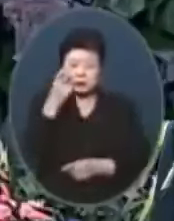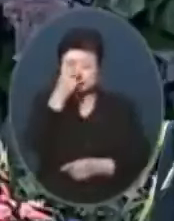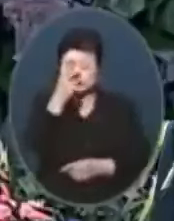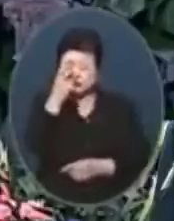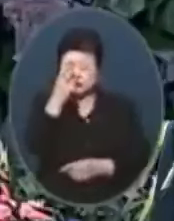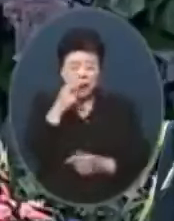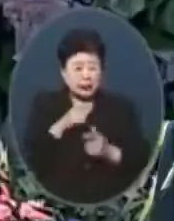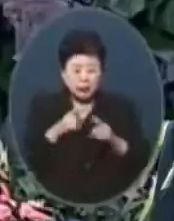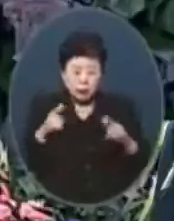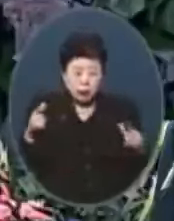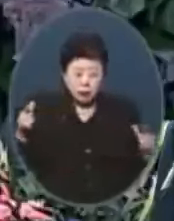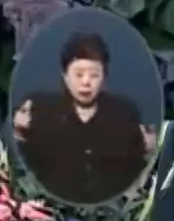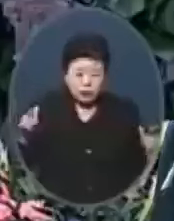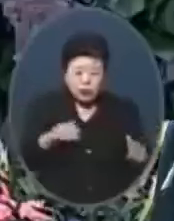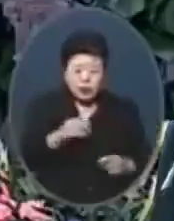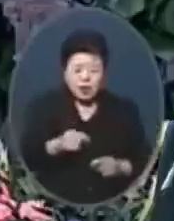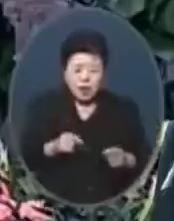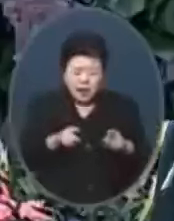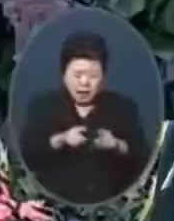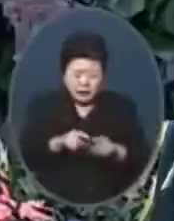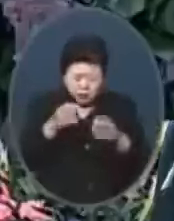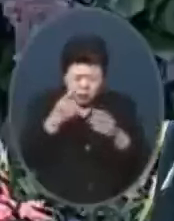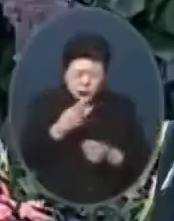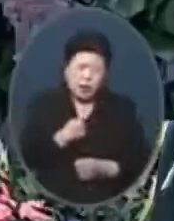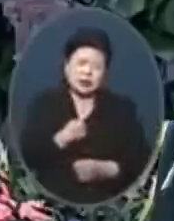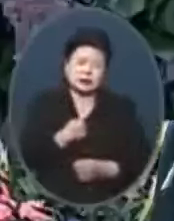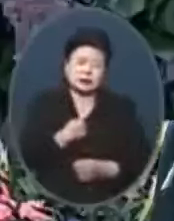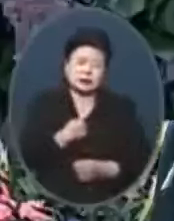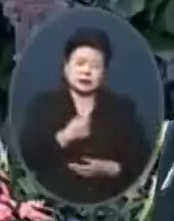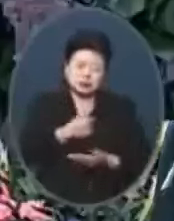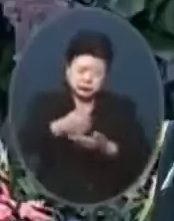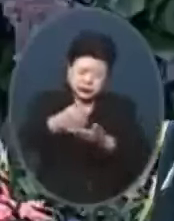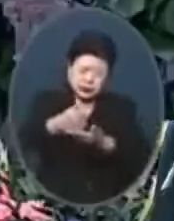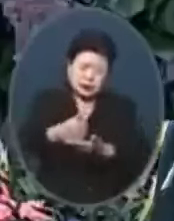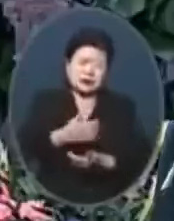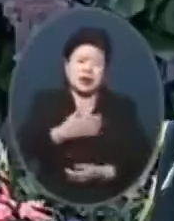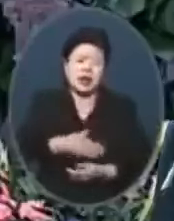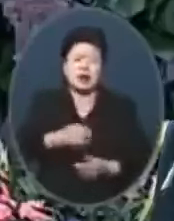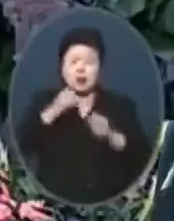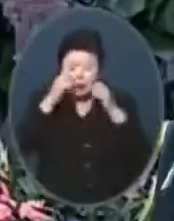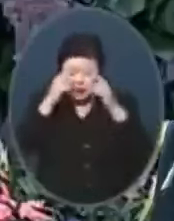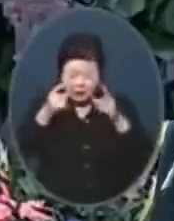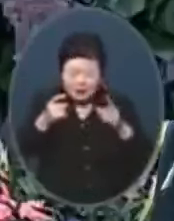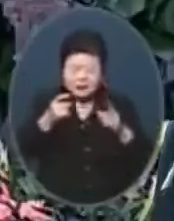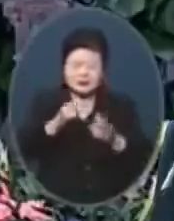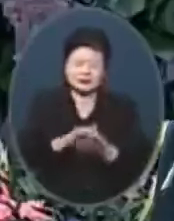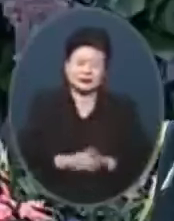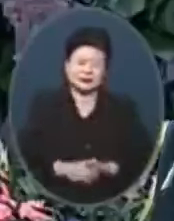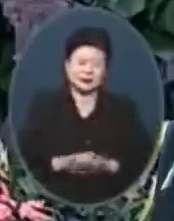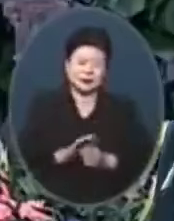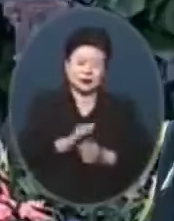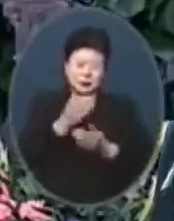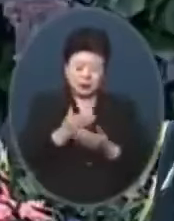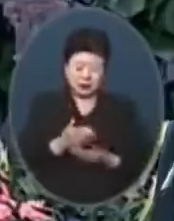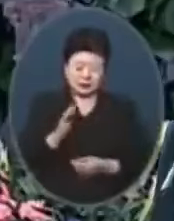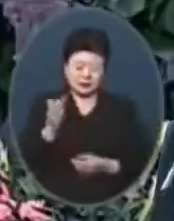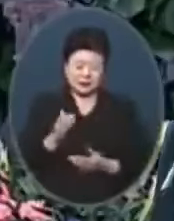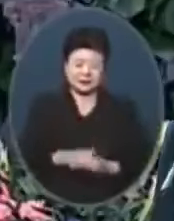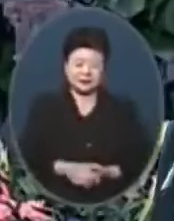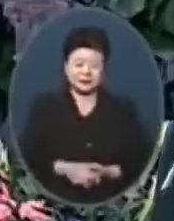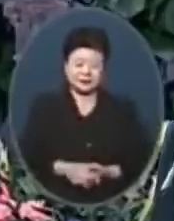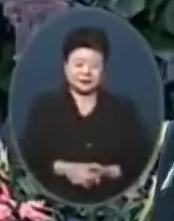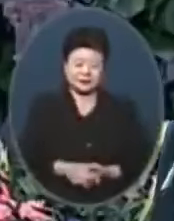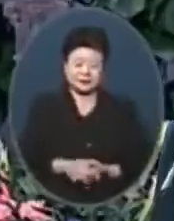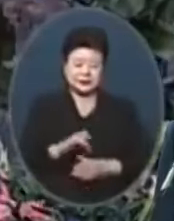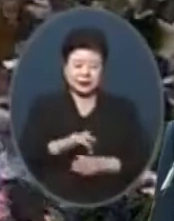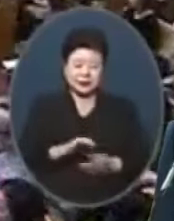분이 아니라 우리와 동일하게 고통을 당하신 분이라는 사실을 알고 위로를 받았습니다.